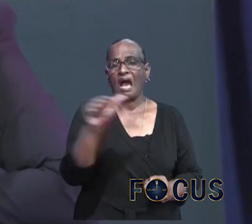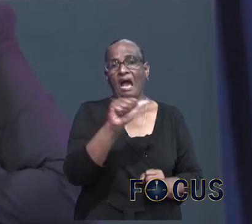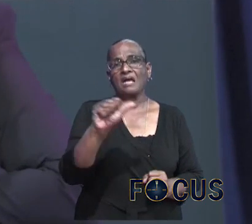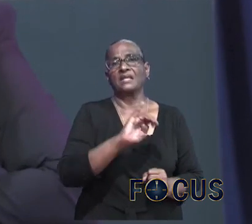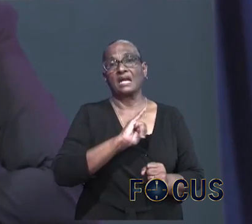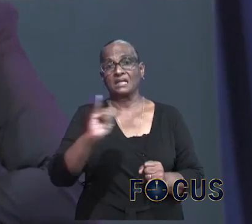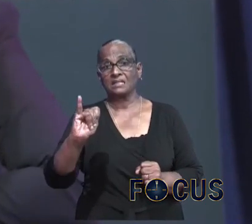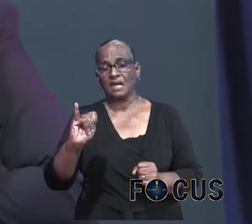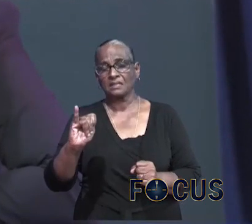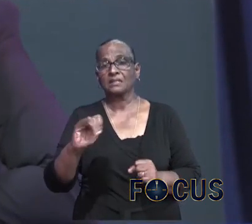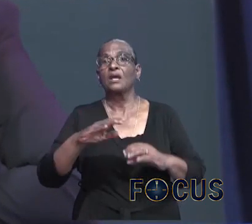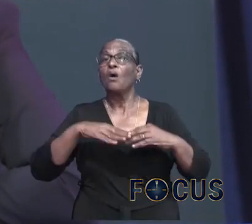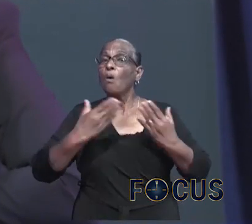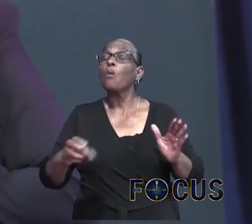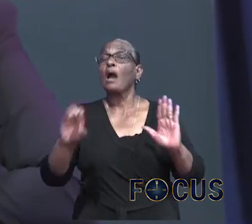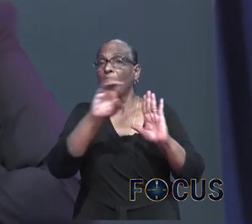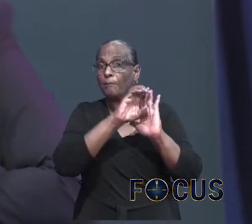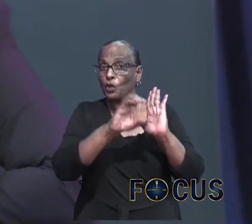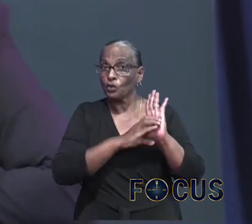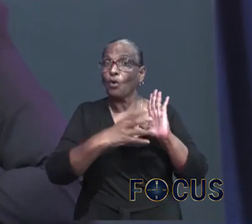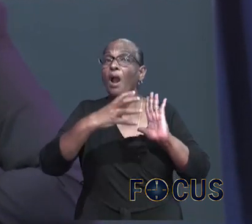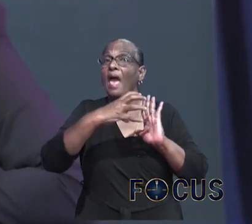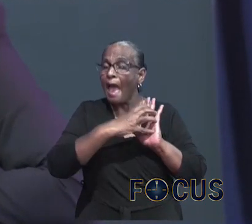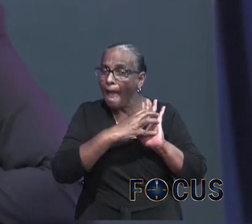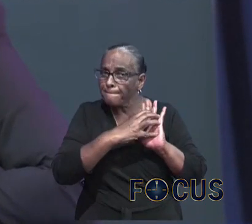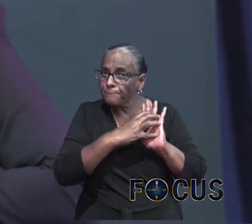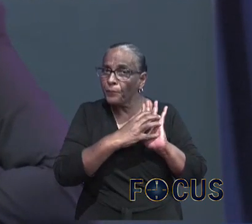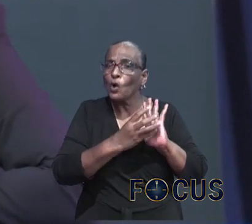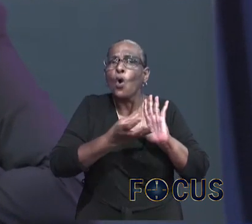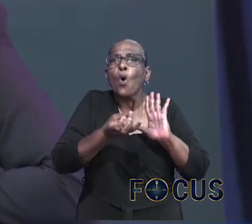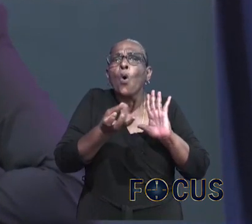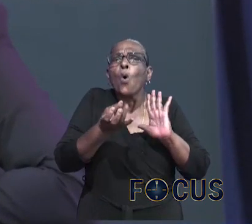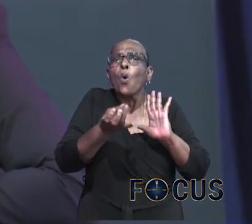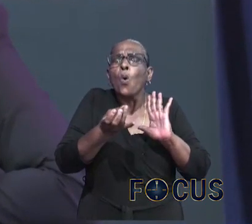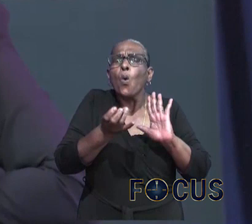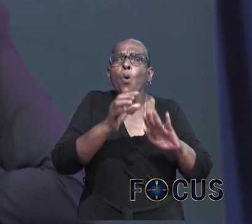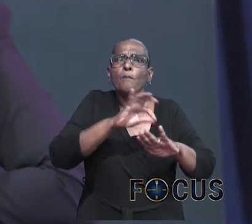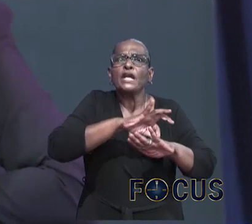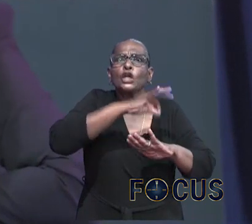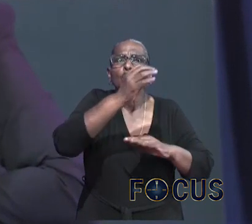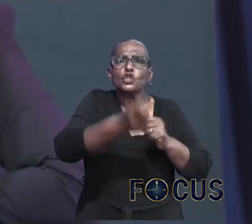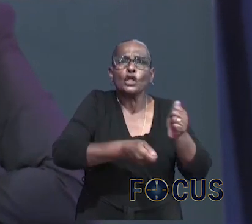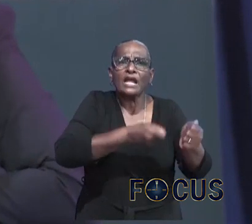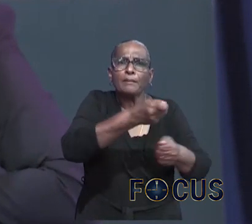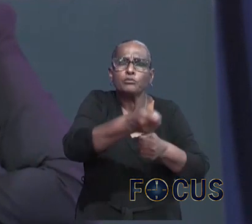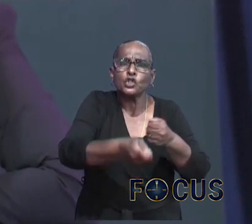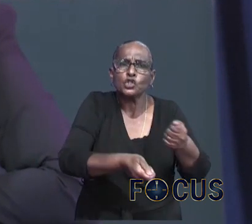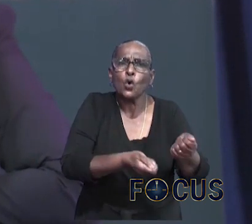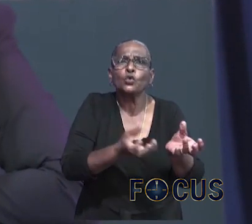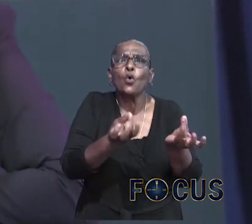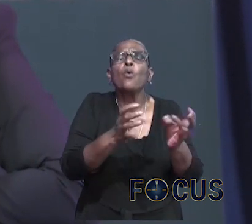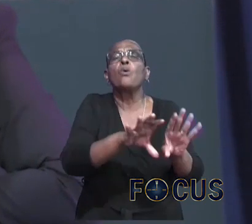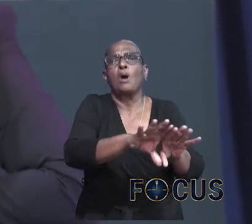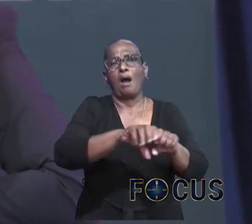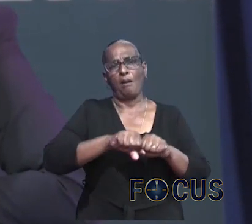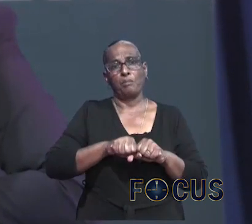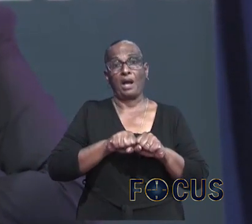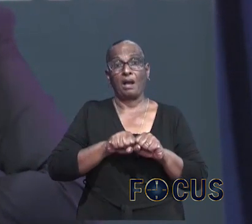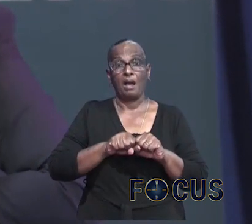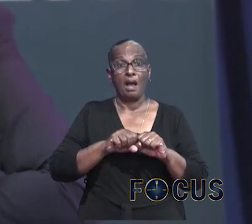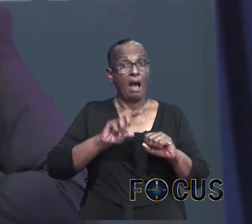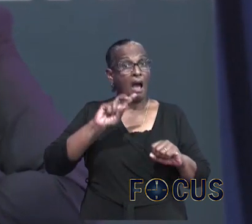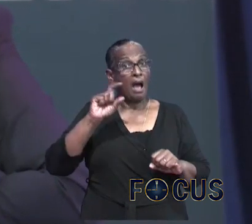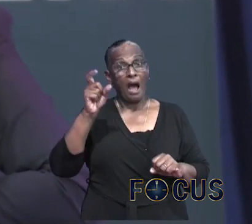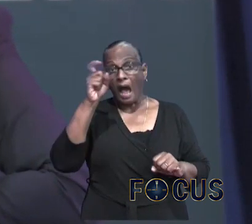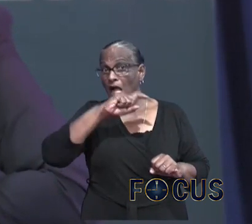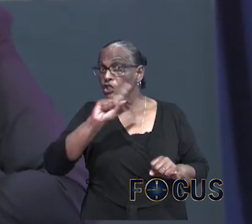al ook een protocol in place hebben hoe om te gaan met hun gezondheidswerkers. Als dat nog niet het geval is, zal ik nogmaals de nadruk